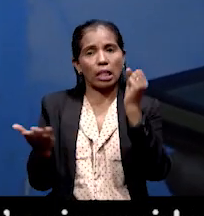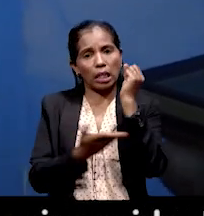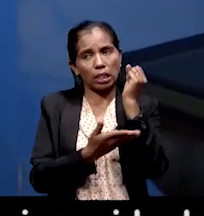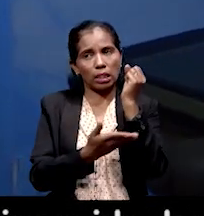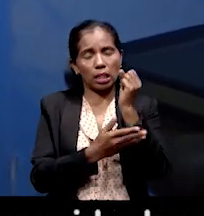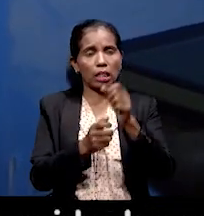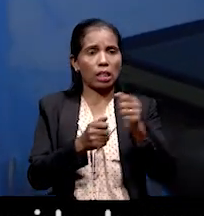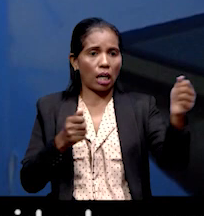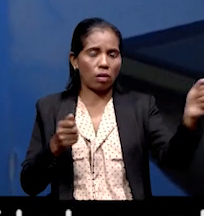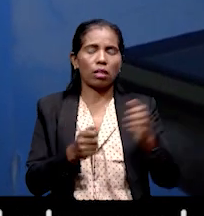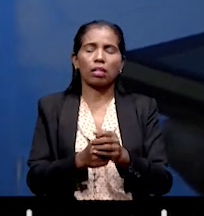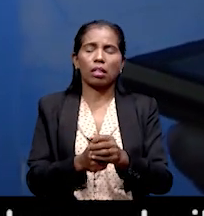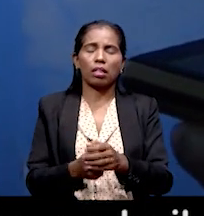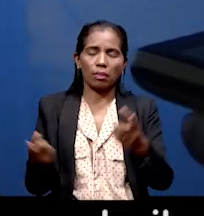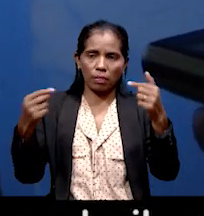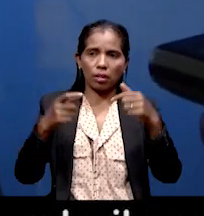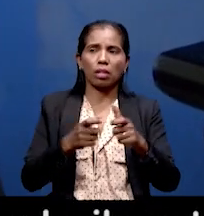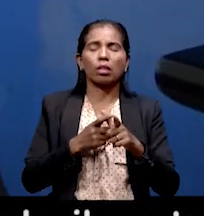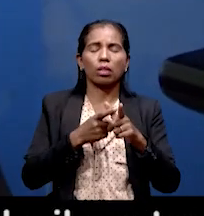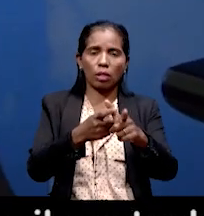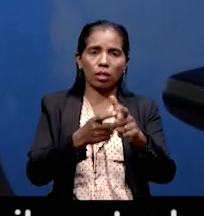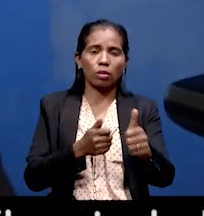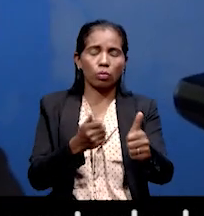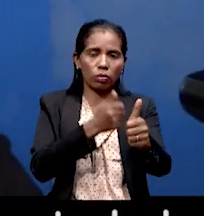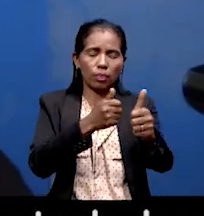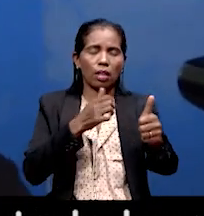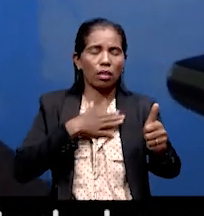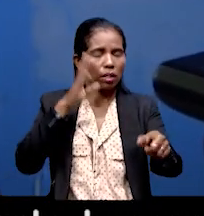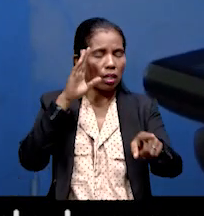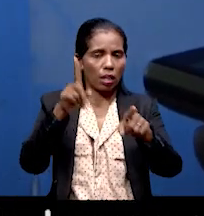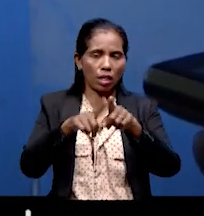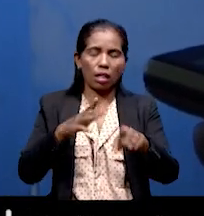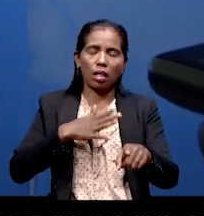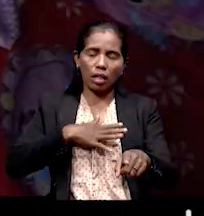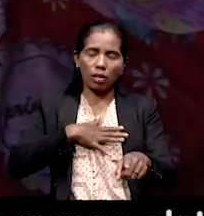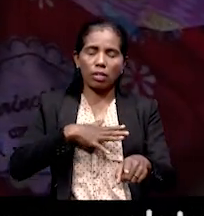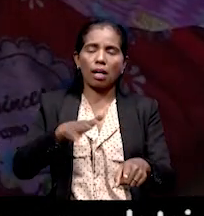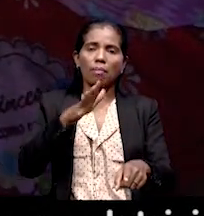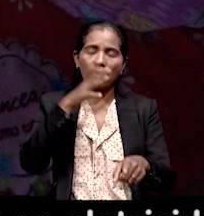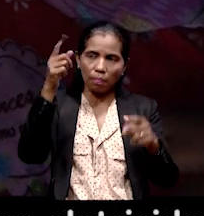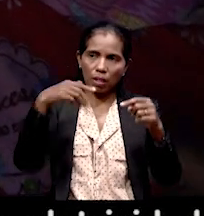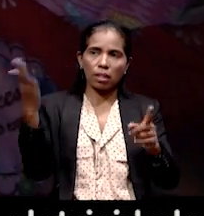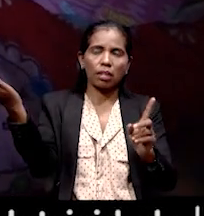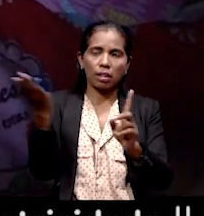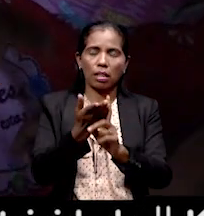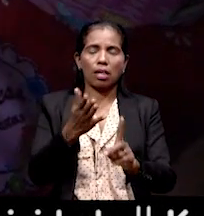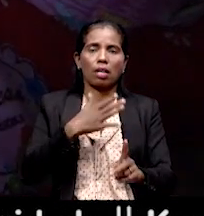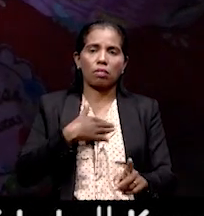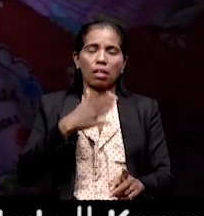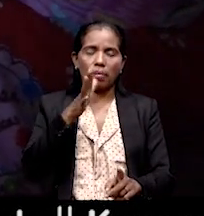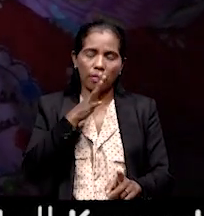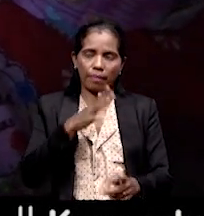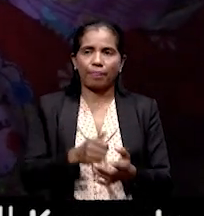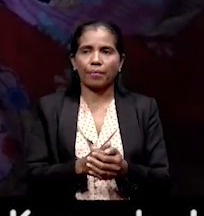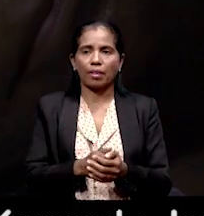naru kan sene ne tan fale mai duni fale ha ne aling mana ne me ferak ne ha sai mai langsung pas katana ne O acontecimento né, Zemeni